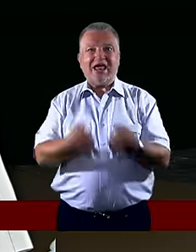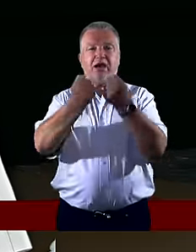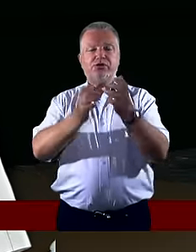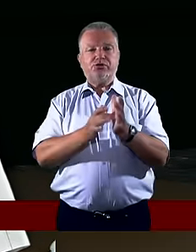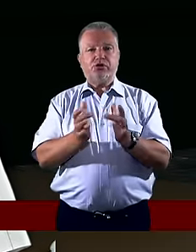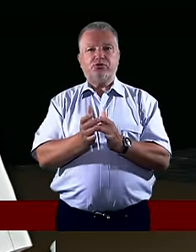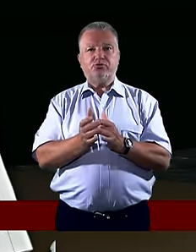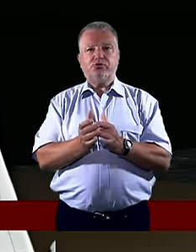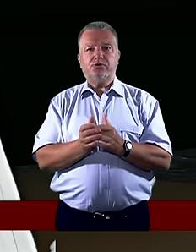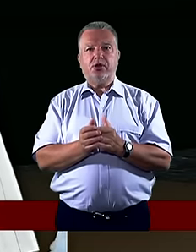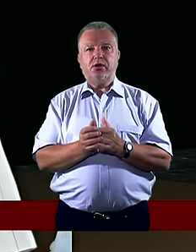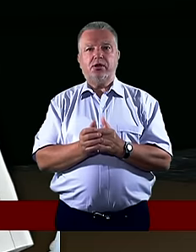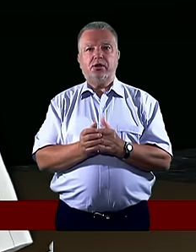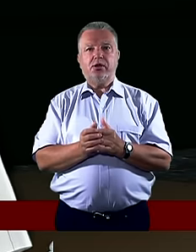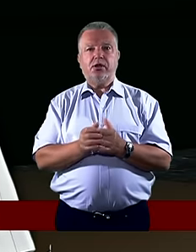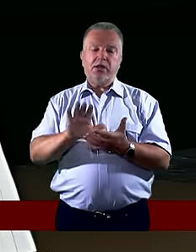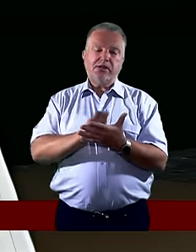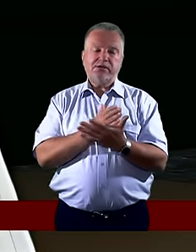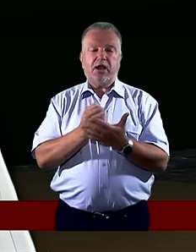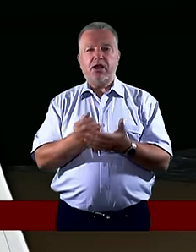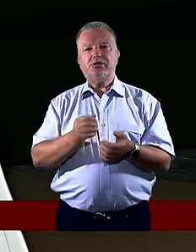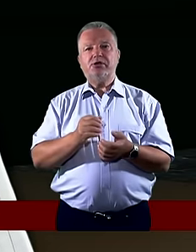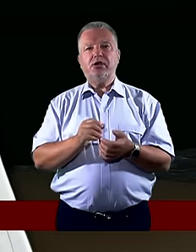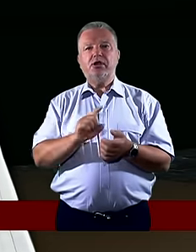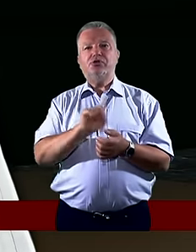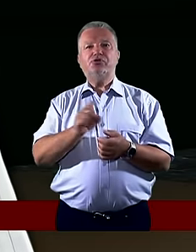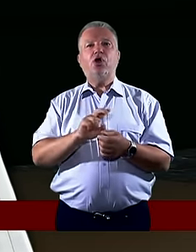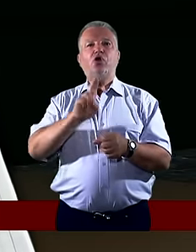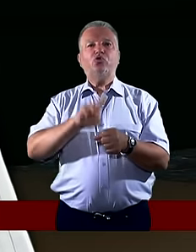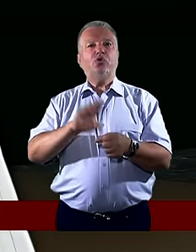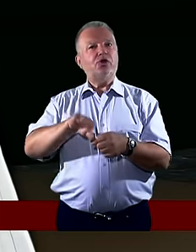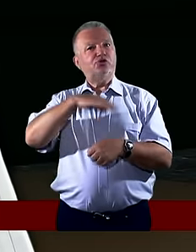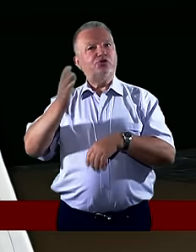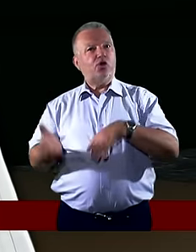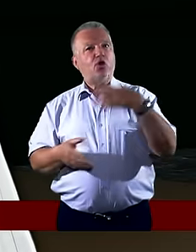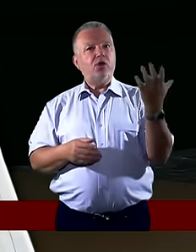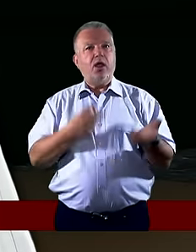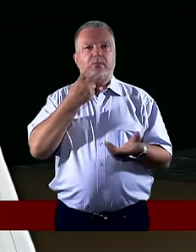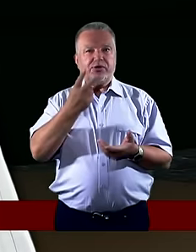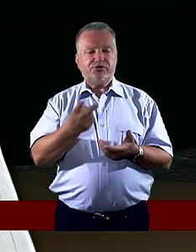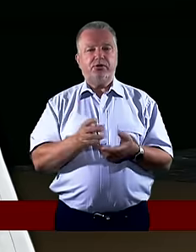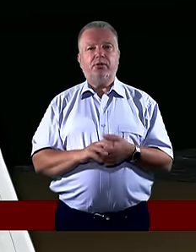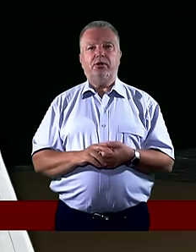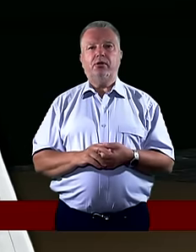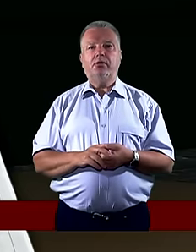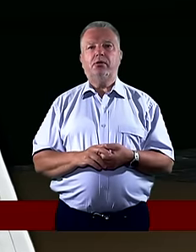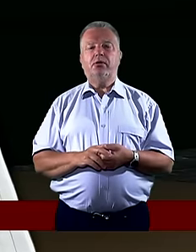chyba zależy, z której strony patrzymy na to. A ta sama czynność tylko widziana z dwóch stron.